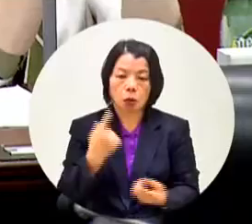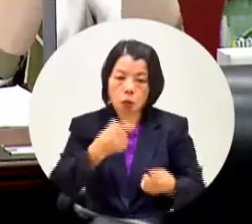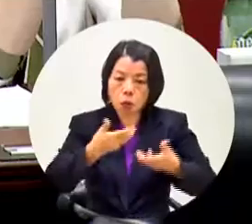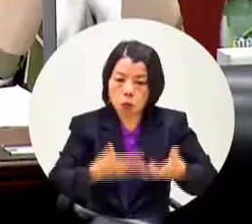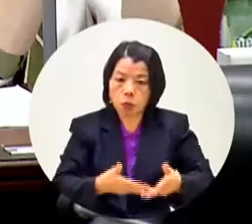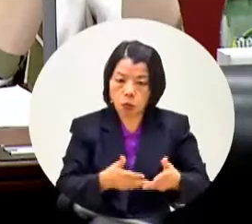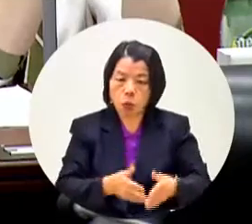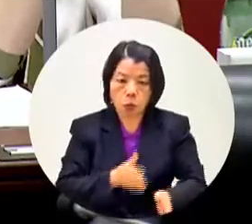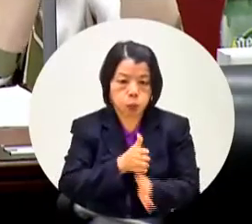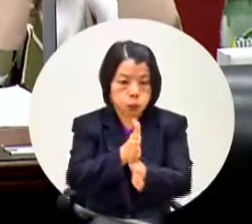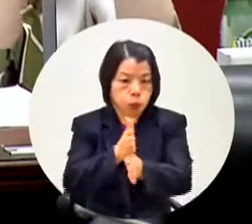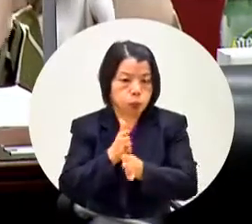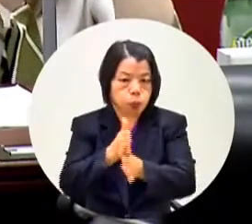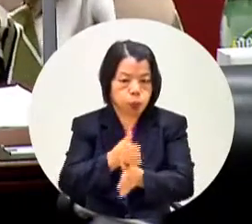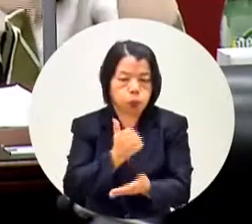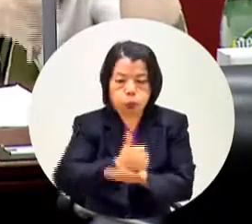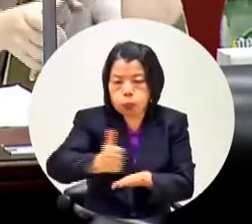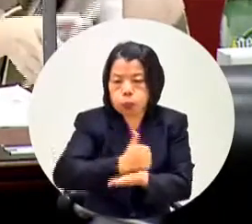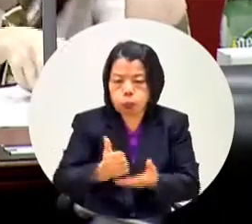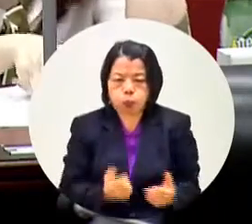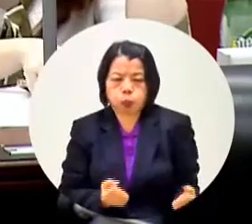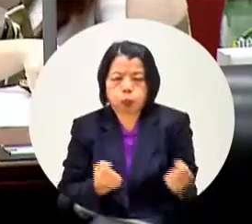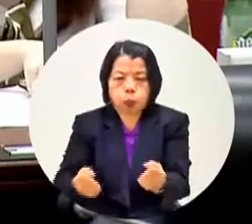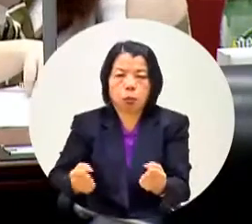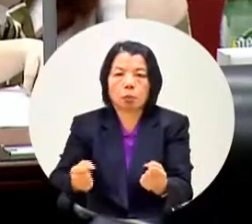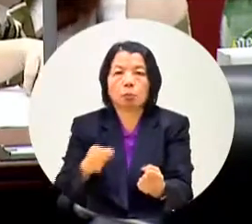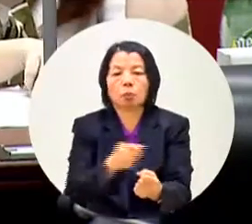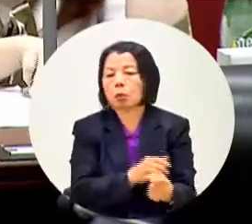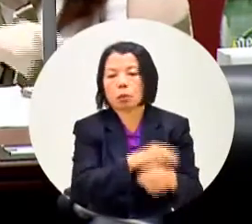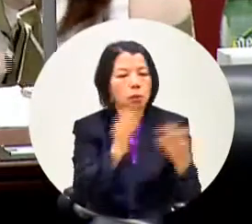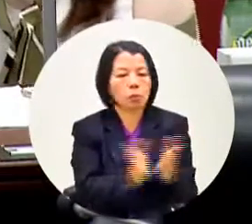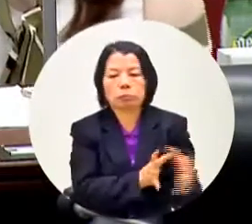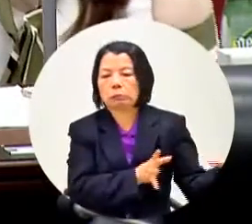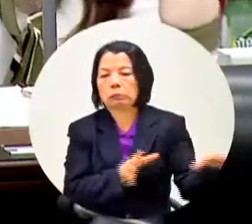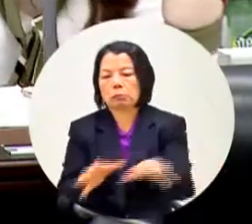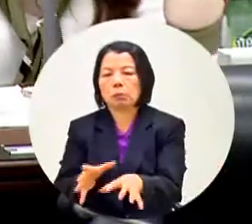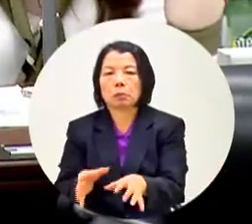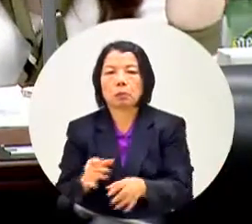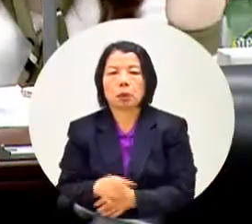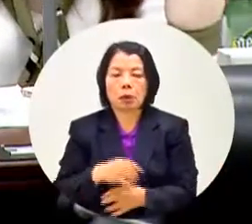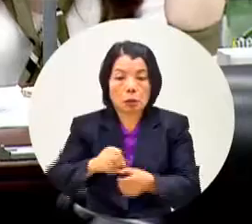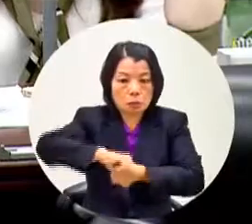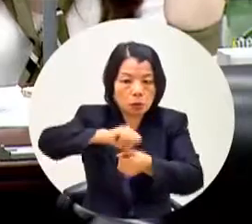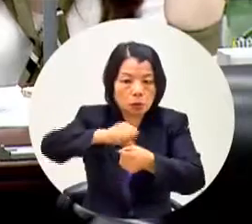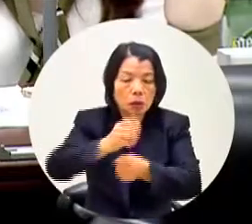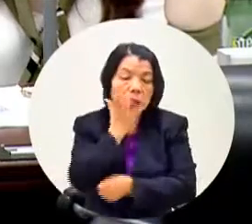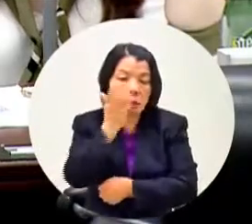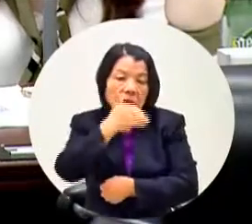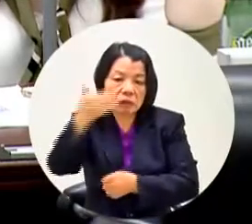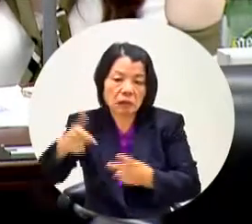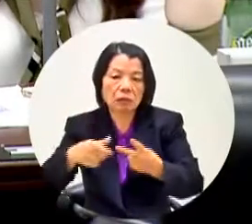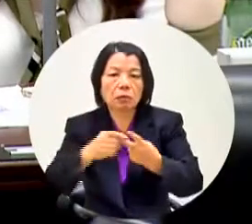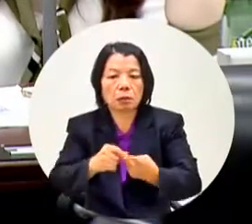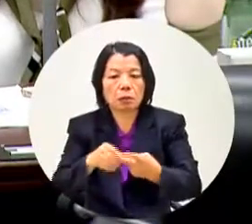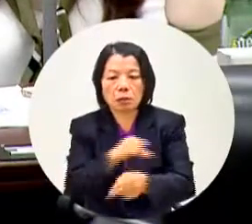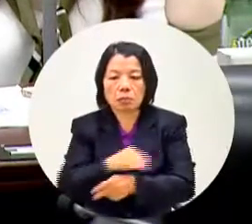走大寮路，然后到达友情路，然后再来右转介寿东路上交流道。那这个路段本身已经这么拥塞了，然后